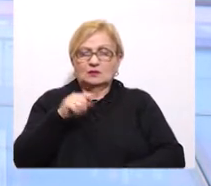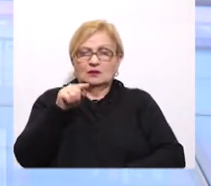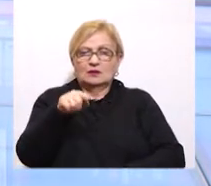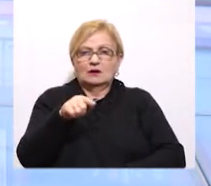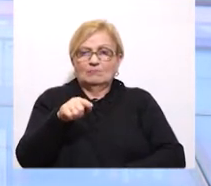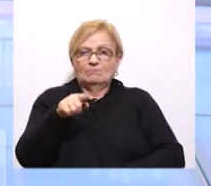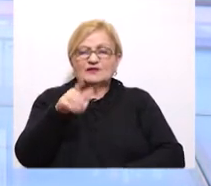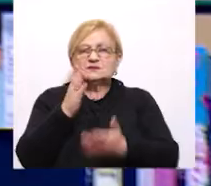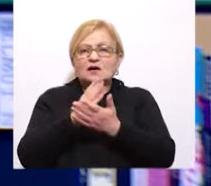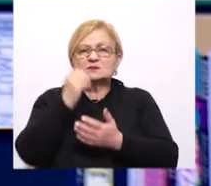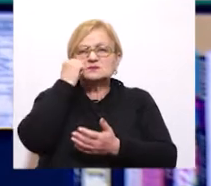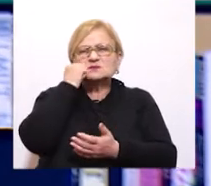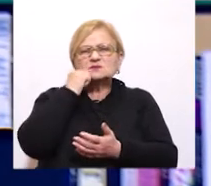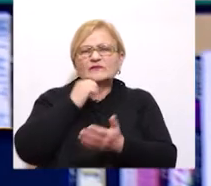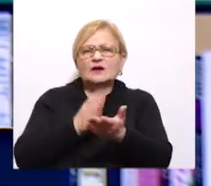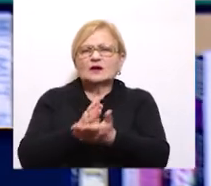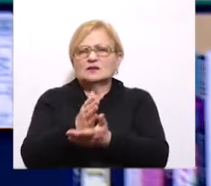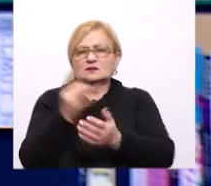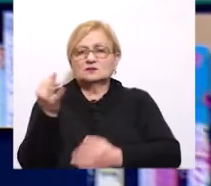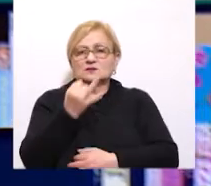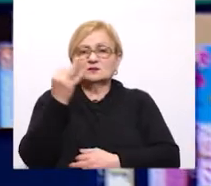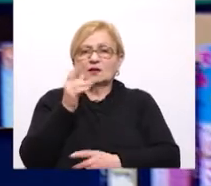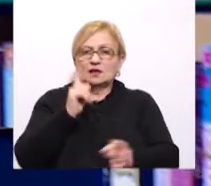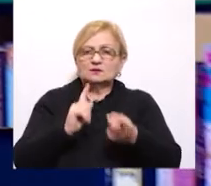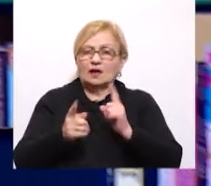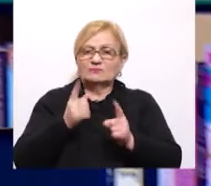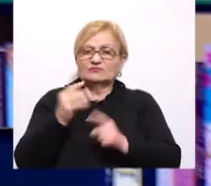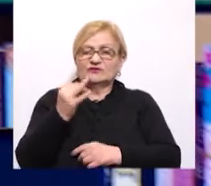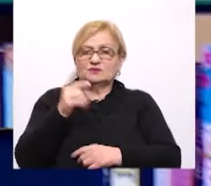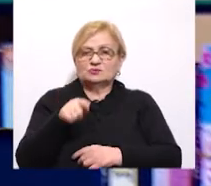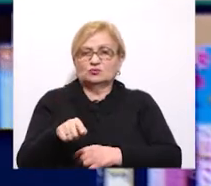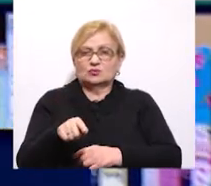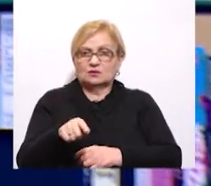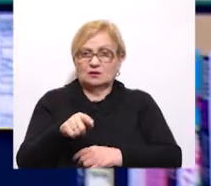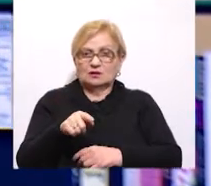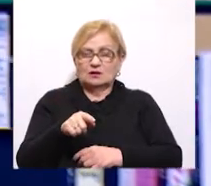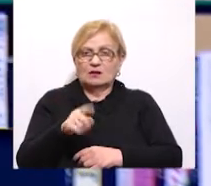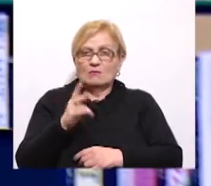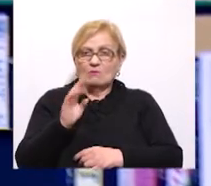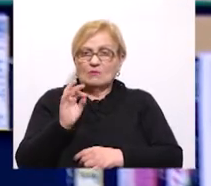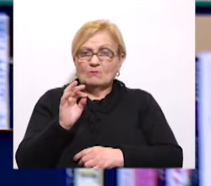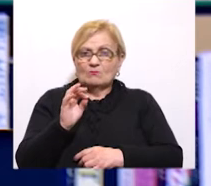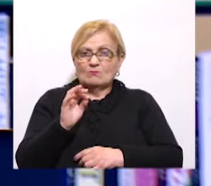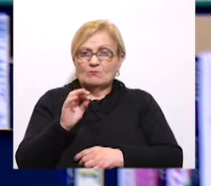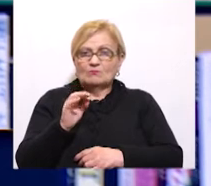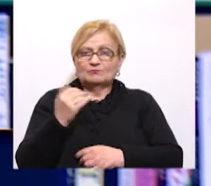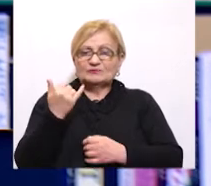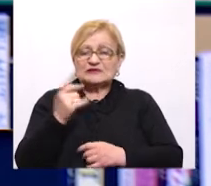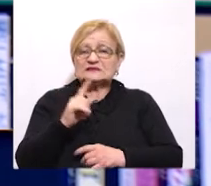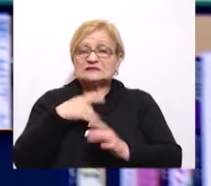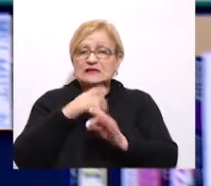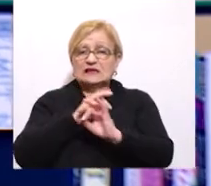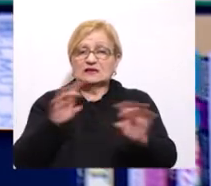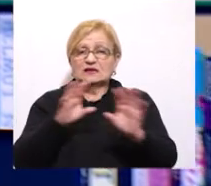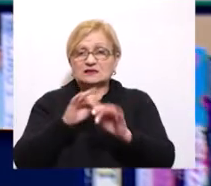ბავშვებო მატიანია, ანუ ნამდვილი, შეულამაზებელი ამბავი. მაგრამ რასაც ახლა